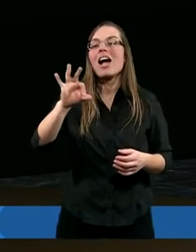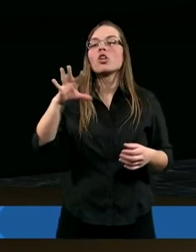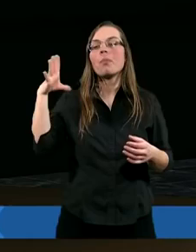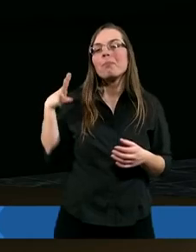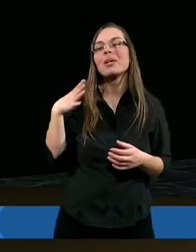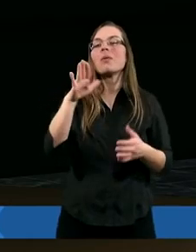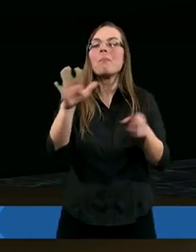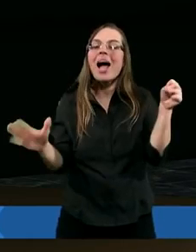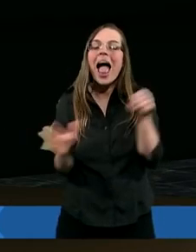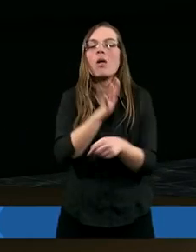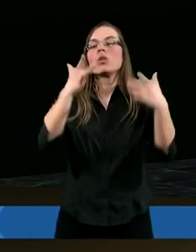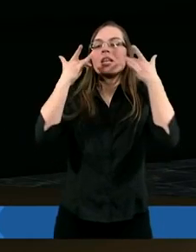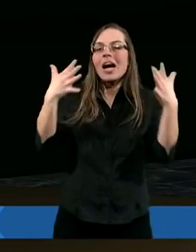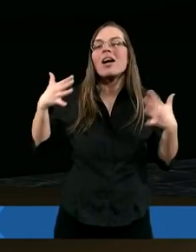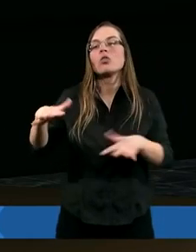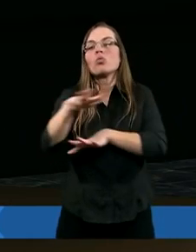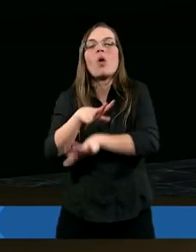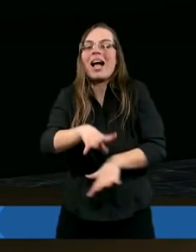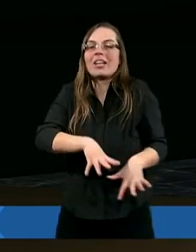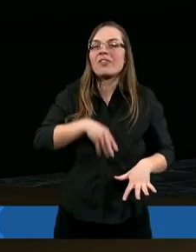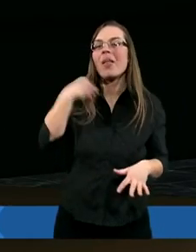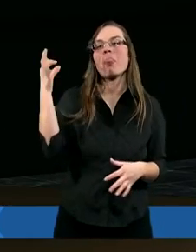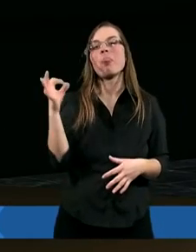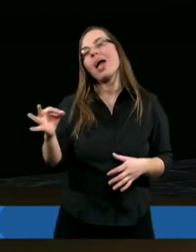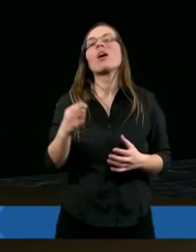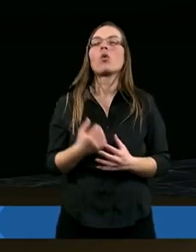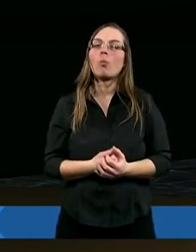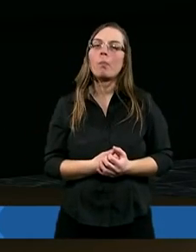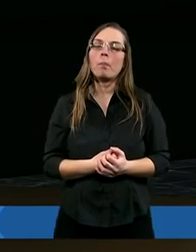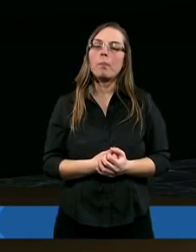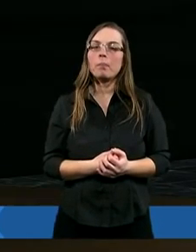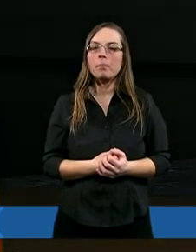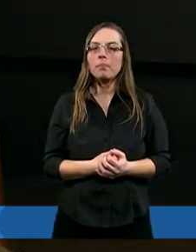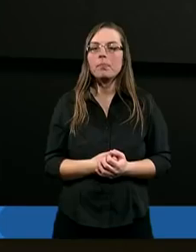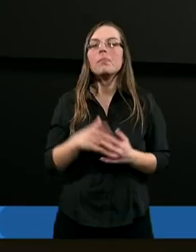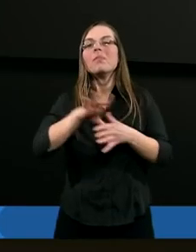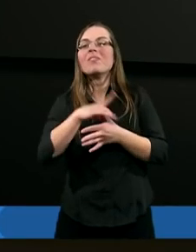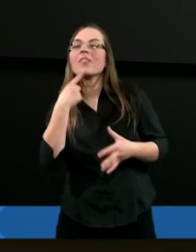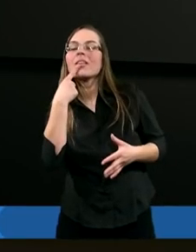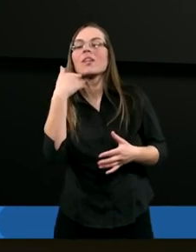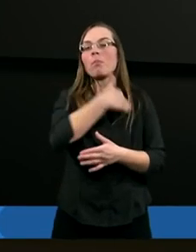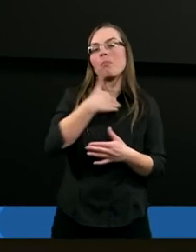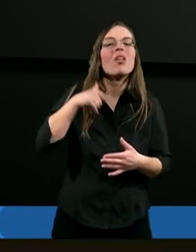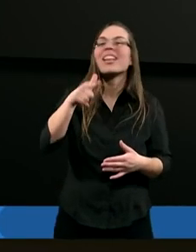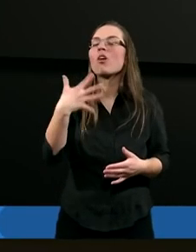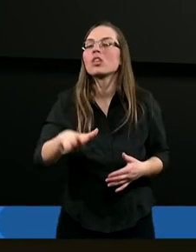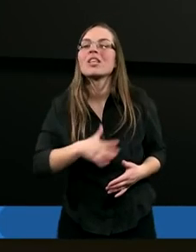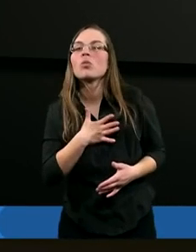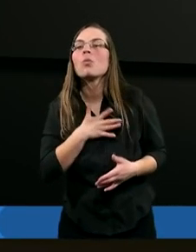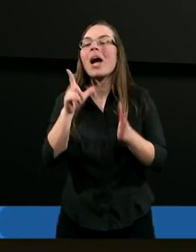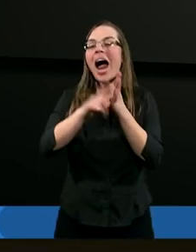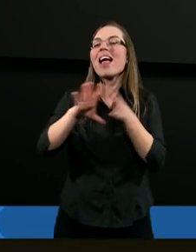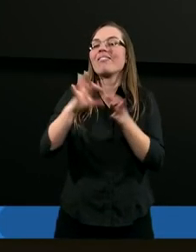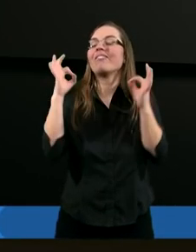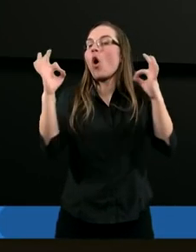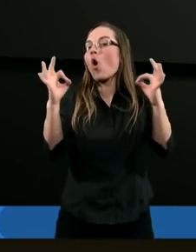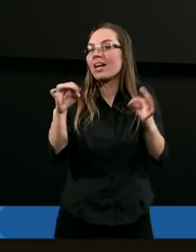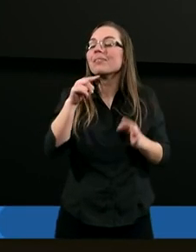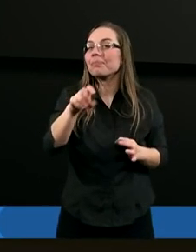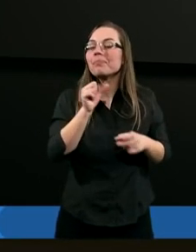zaś byli pełni radości i Ducha Świętego. W języku polskim tego nie czujemy, ale w